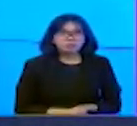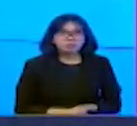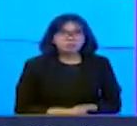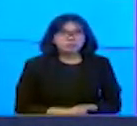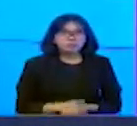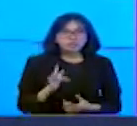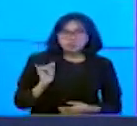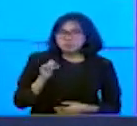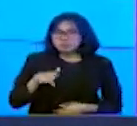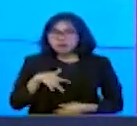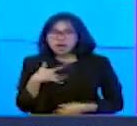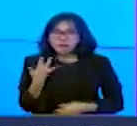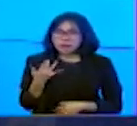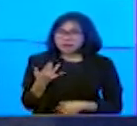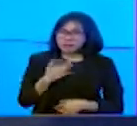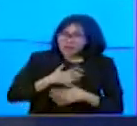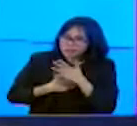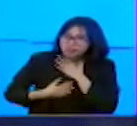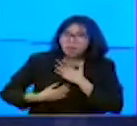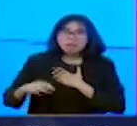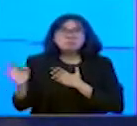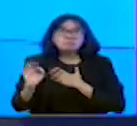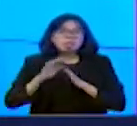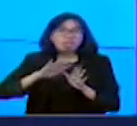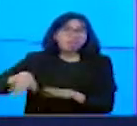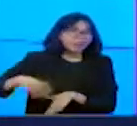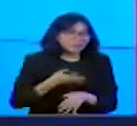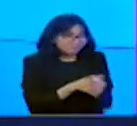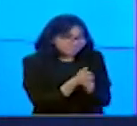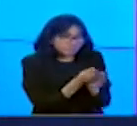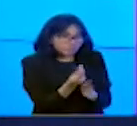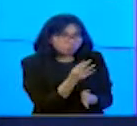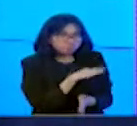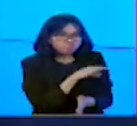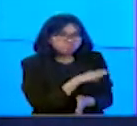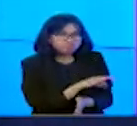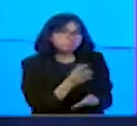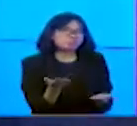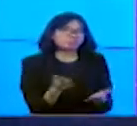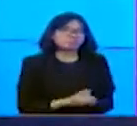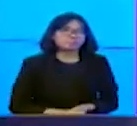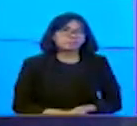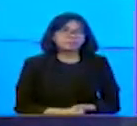Seolah tak ada rasa iba dari mereka melihat banyak warga yang kesulitan menyambung hidup di tengah pandemi.